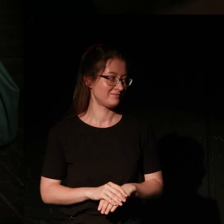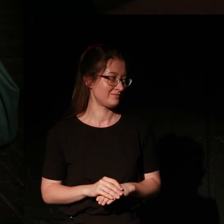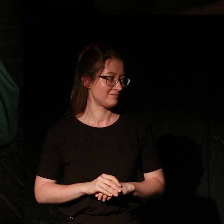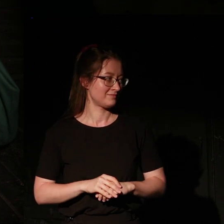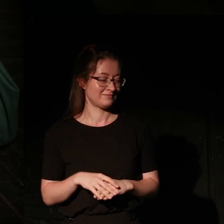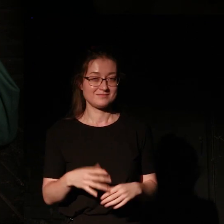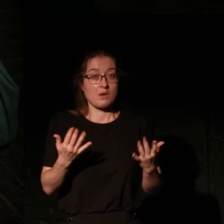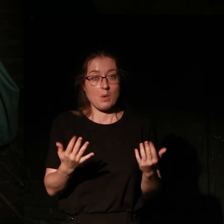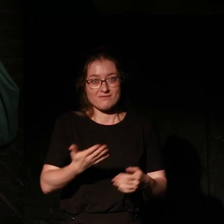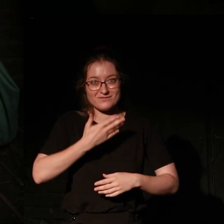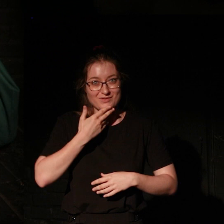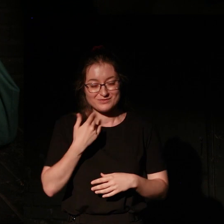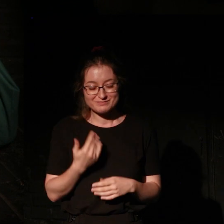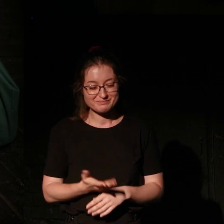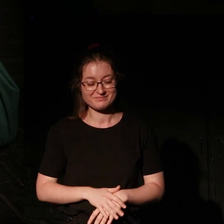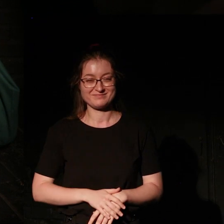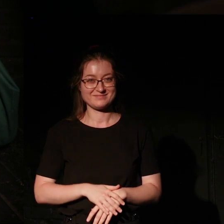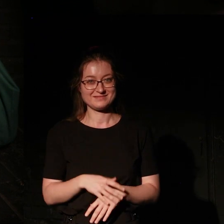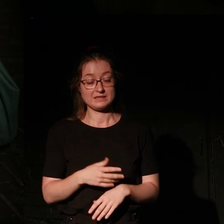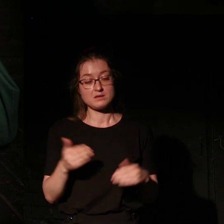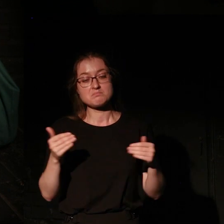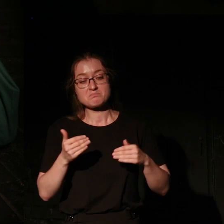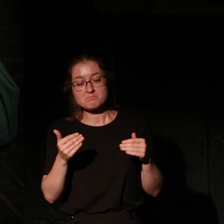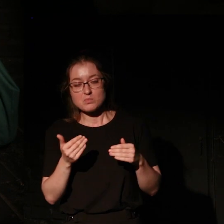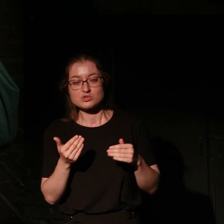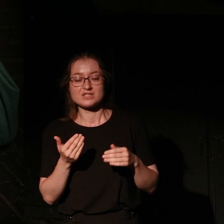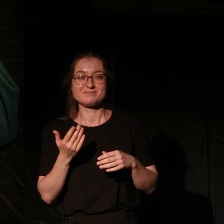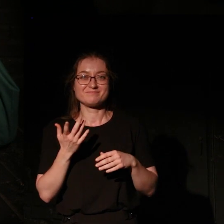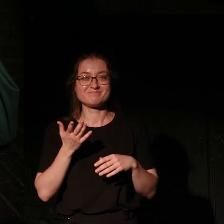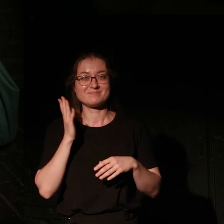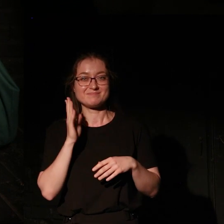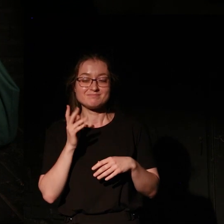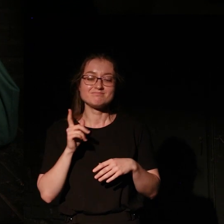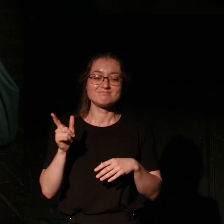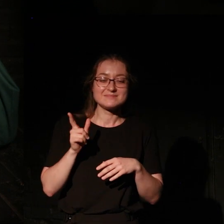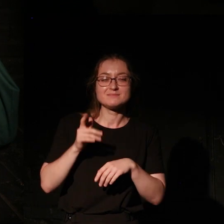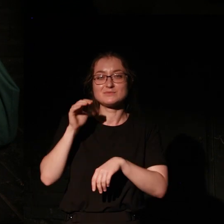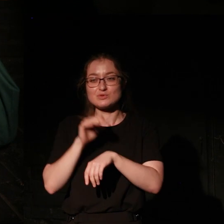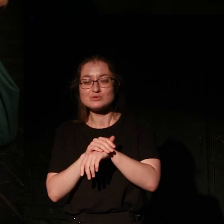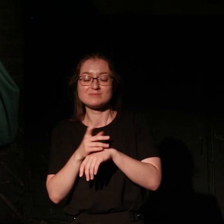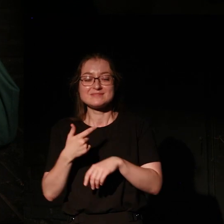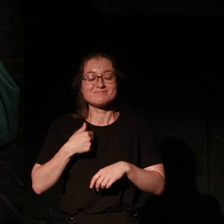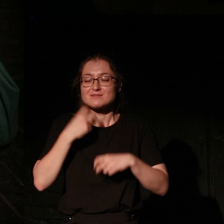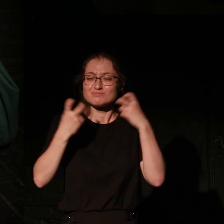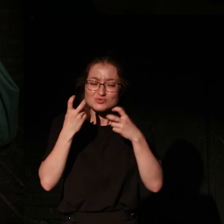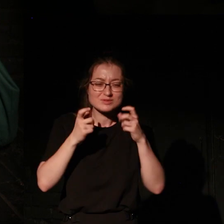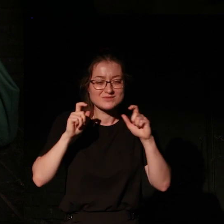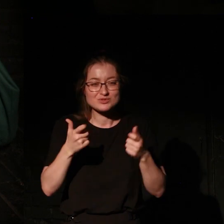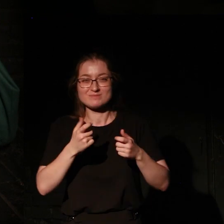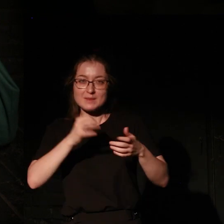Może się zgodzimy wobec tego. Cały czas szukam czegoś takiego pewnego, jasnego, łatwego.